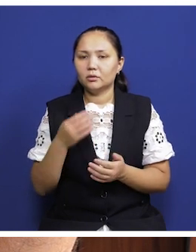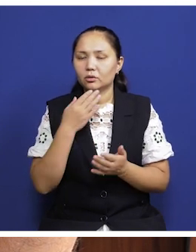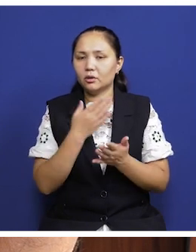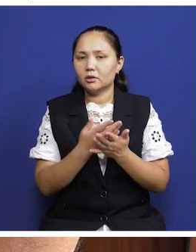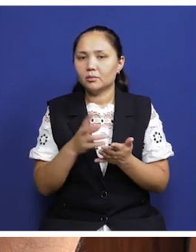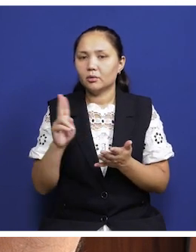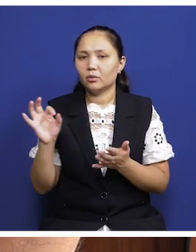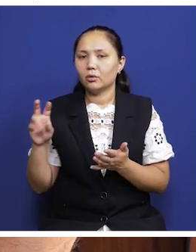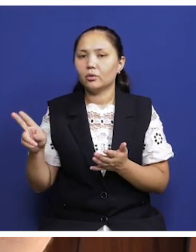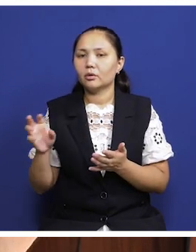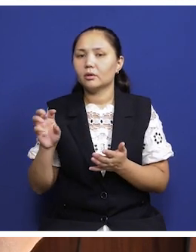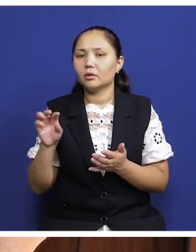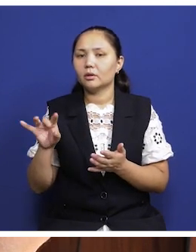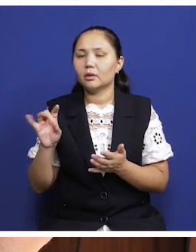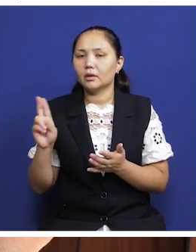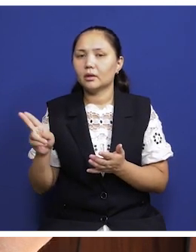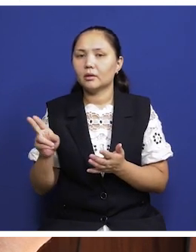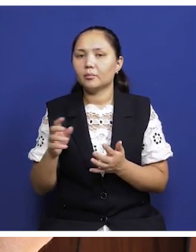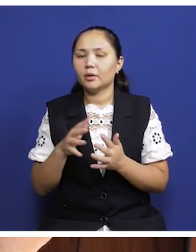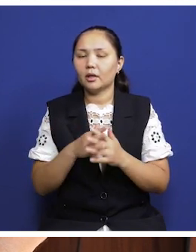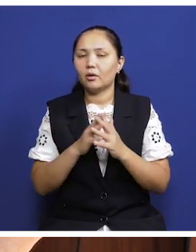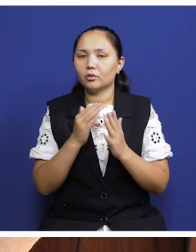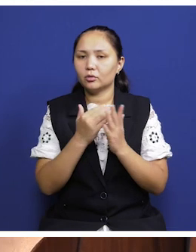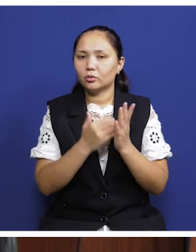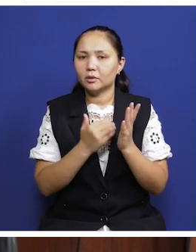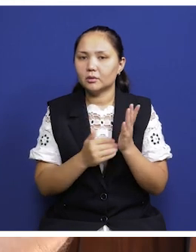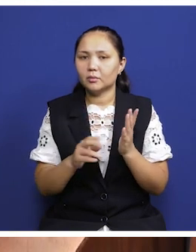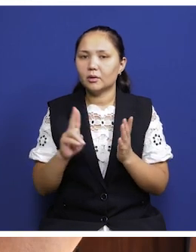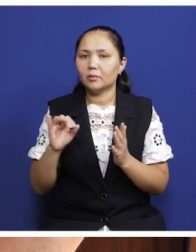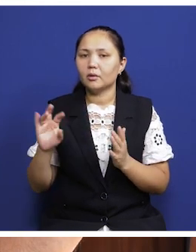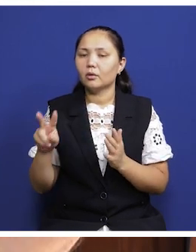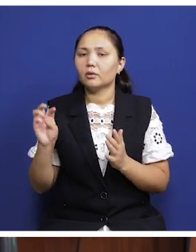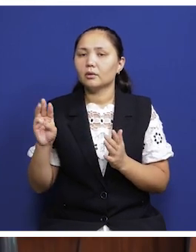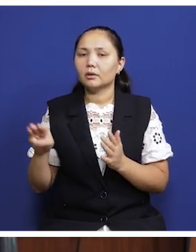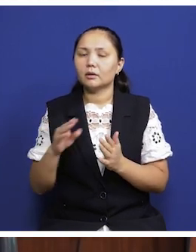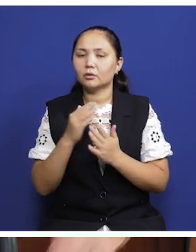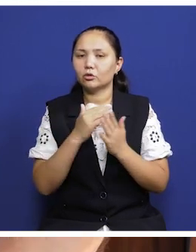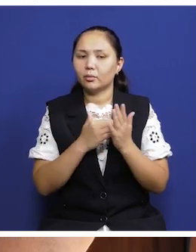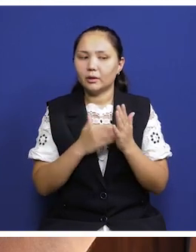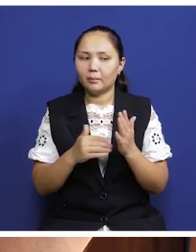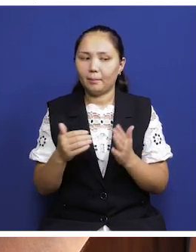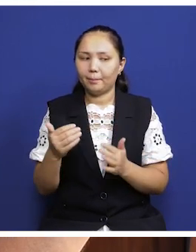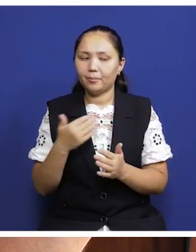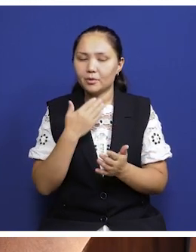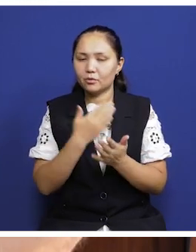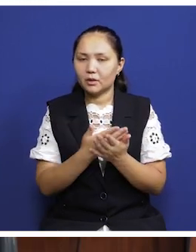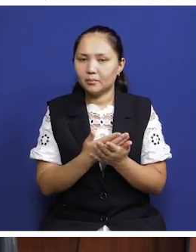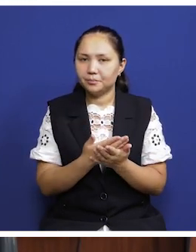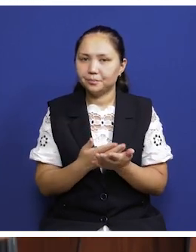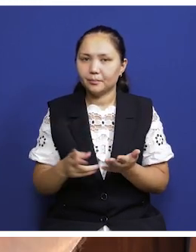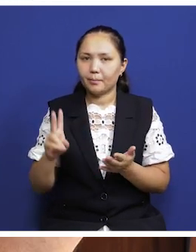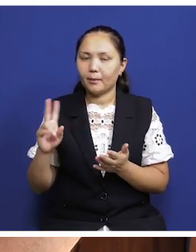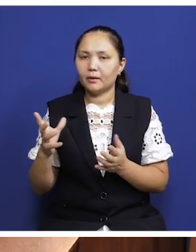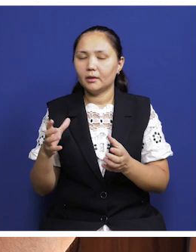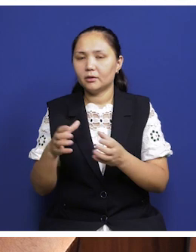сұраныспенен Көктерек ауыл округі әкімдігі ауыл аманаты жобасы бойынша пилоттық жобаға біз сұраныс беріп